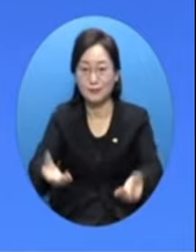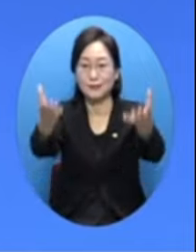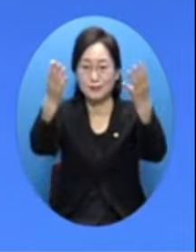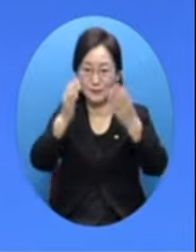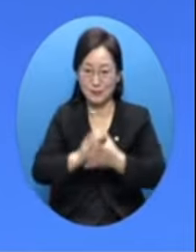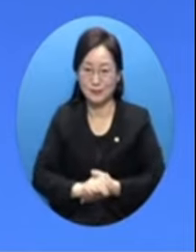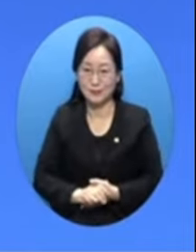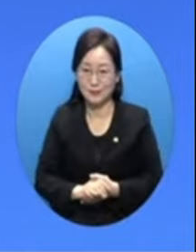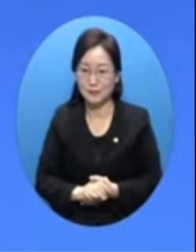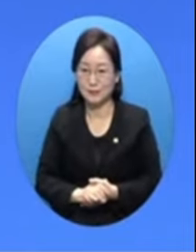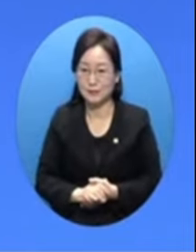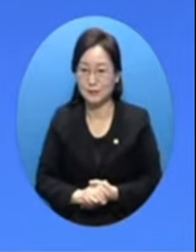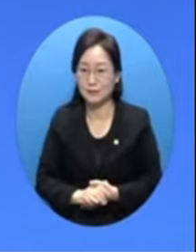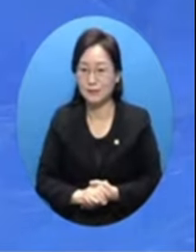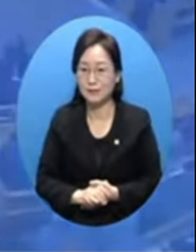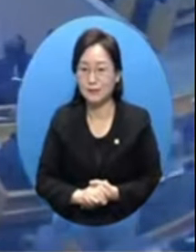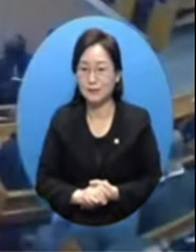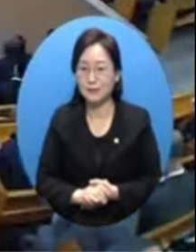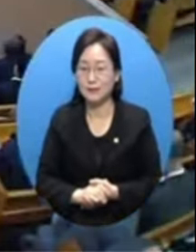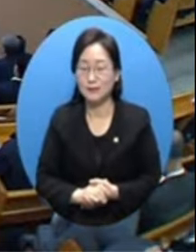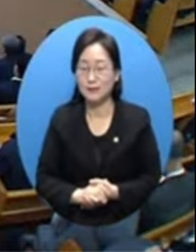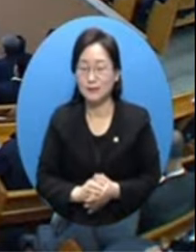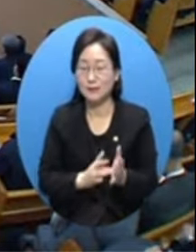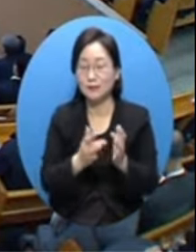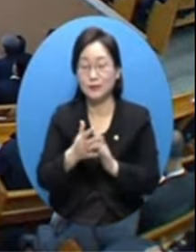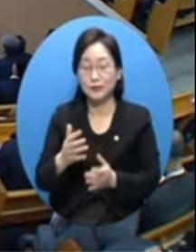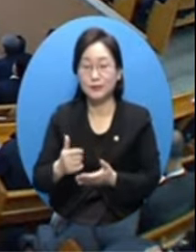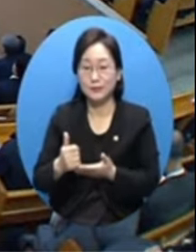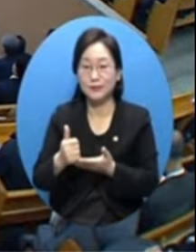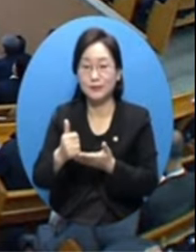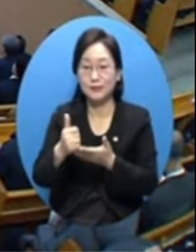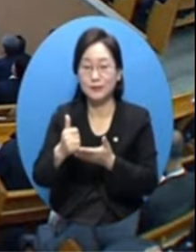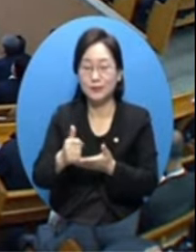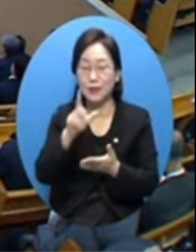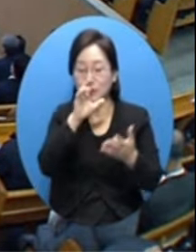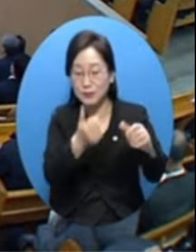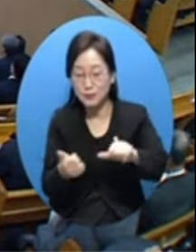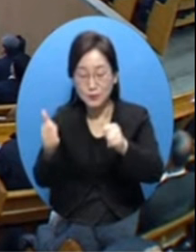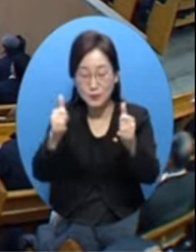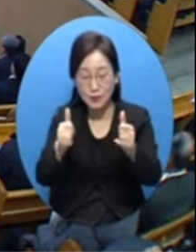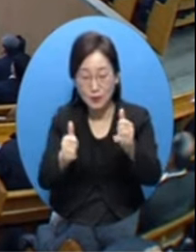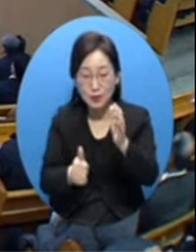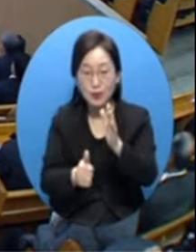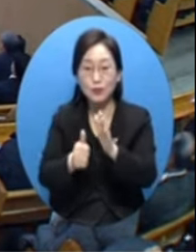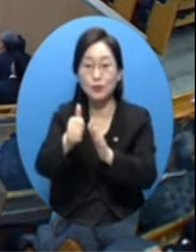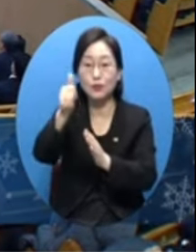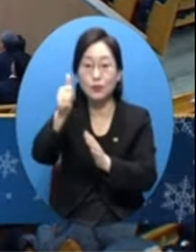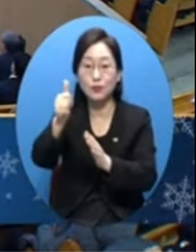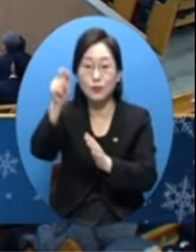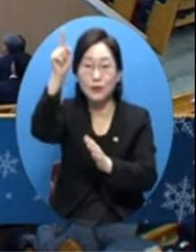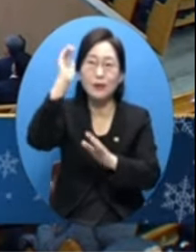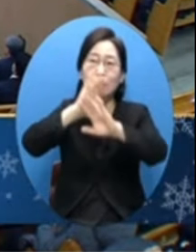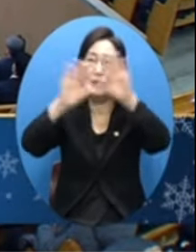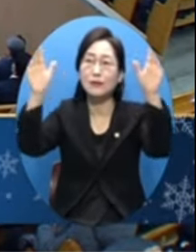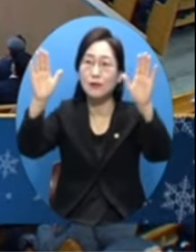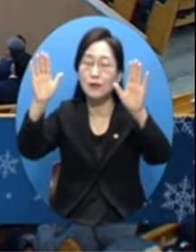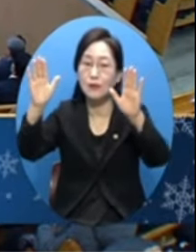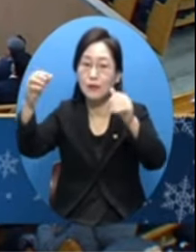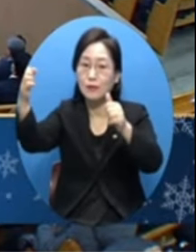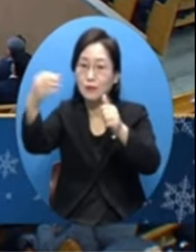축원합니다 아멘 예수님께서 침례를 받고 올라오실 때 하늘에서 음성이